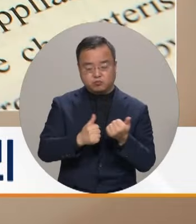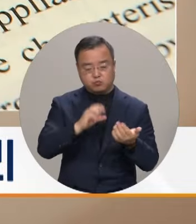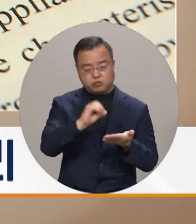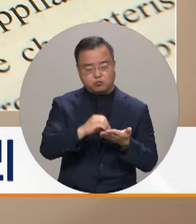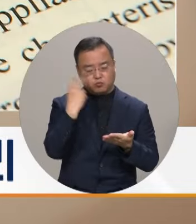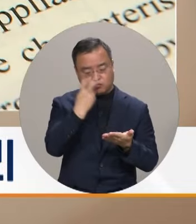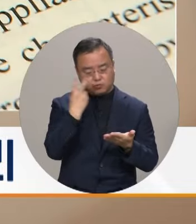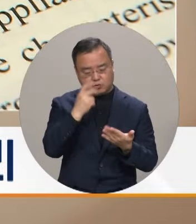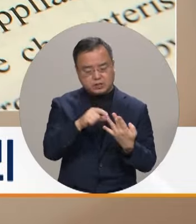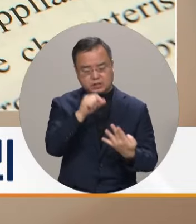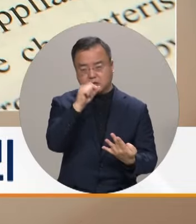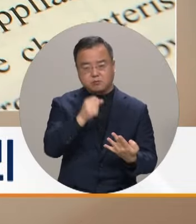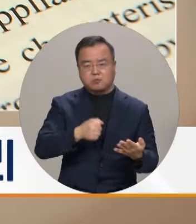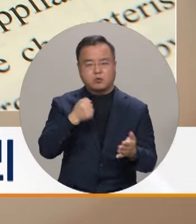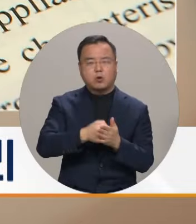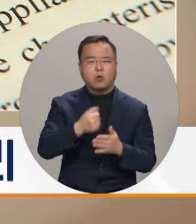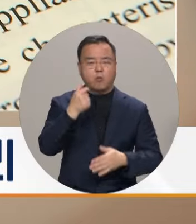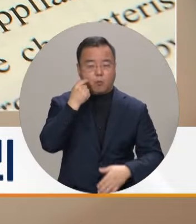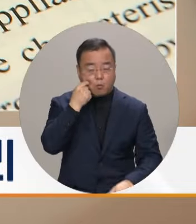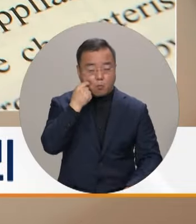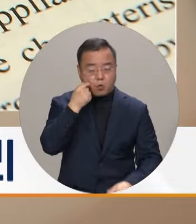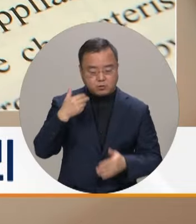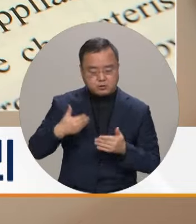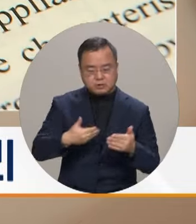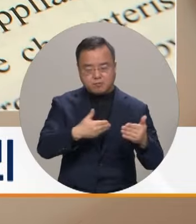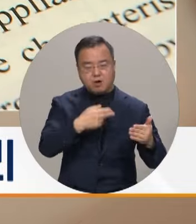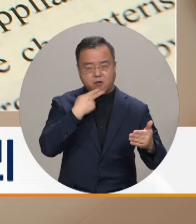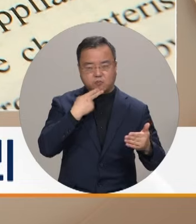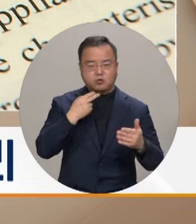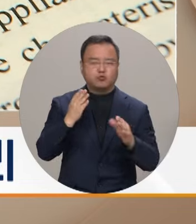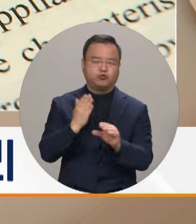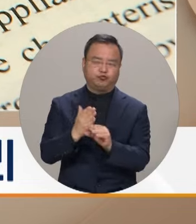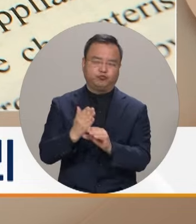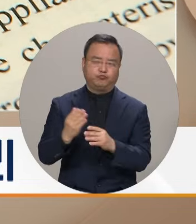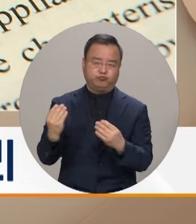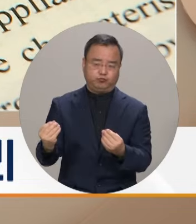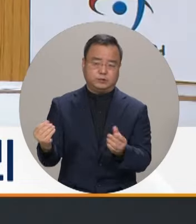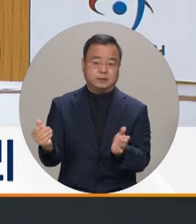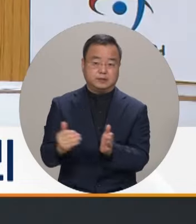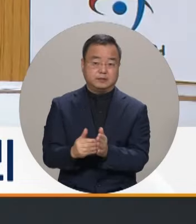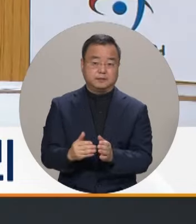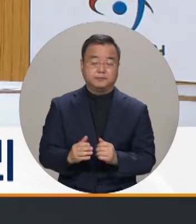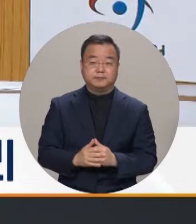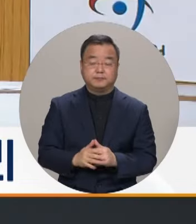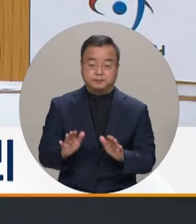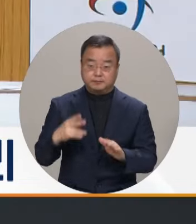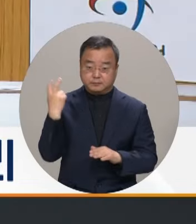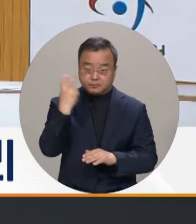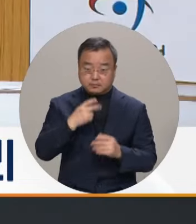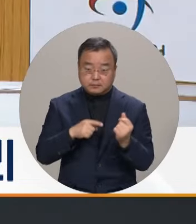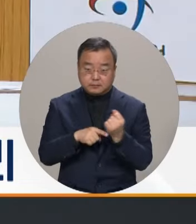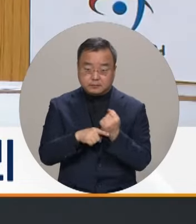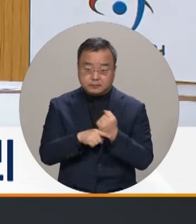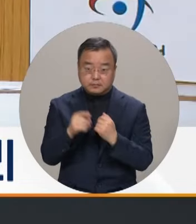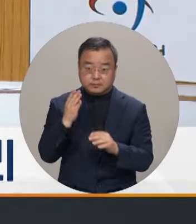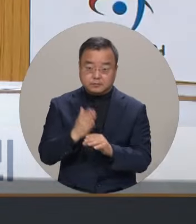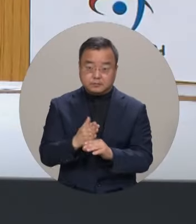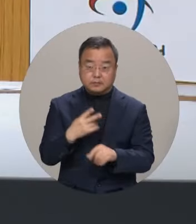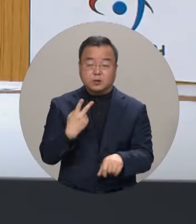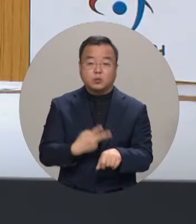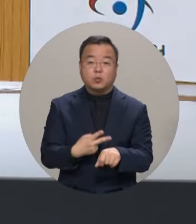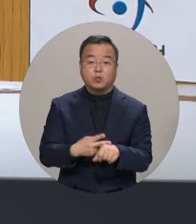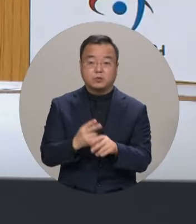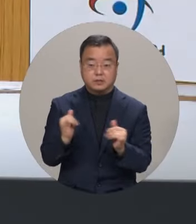못했고이 심사 위원회까지 가보지도 못하고 종결 처리됐습니다네 이번 감사에서는 또이 교사들과